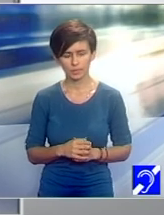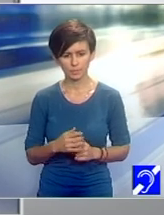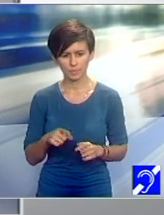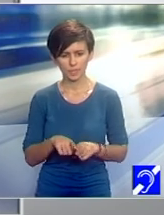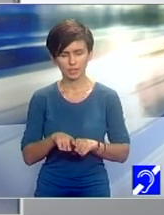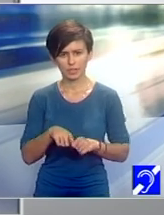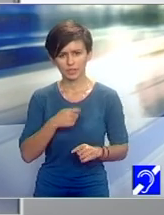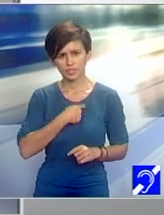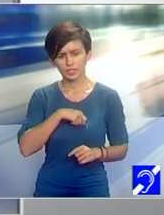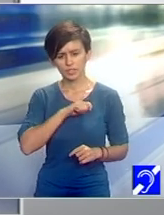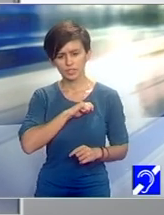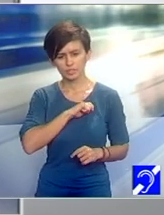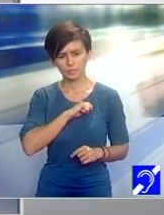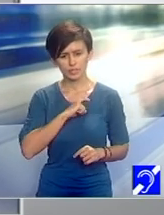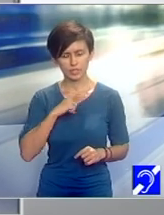vor fi